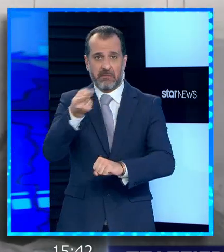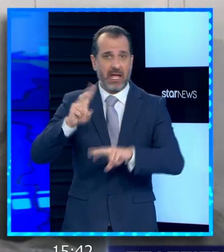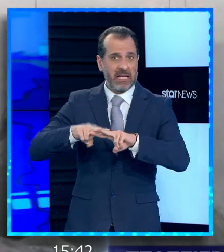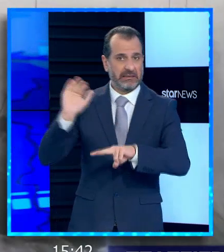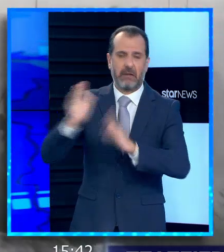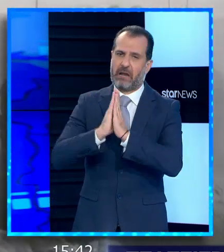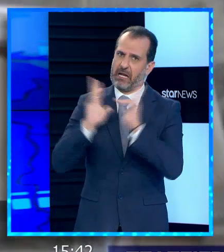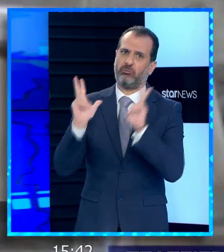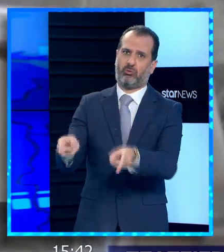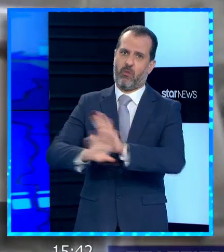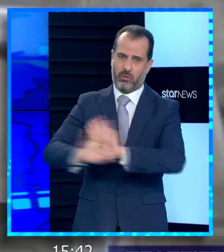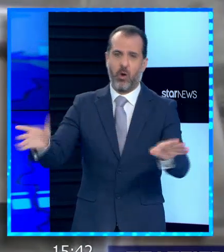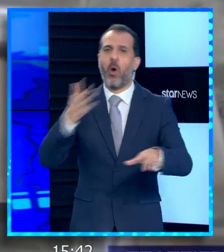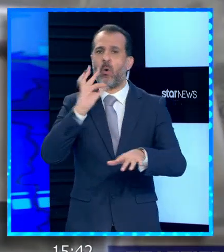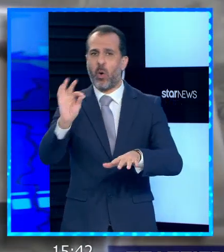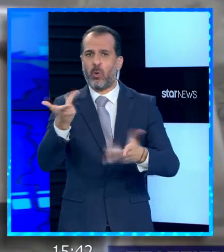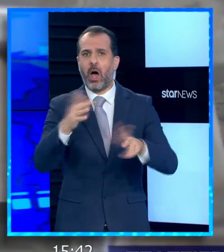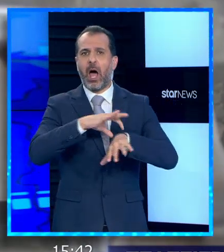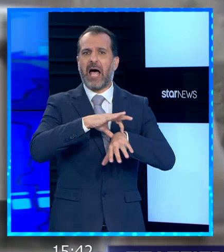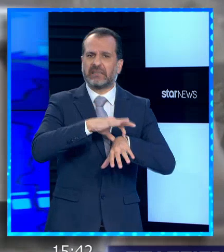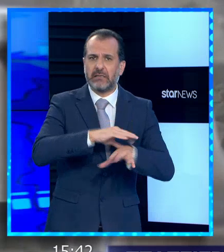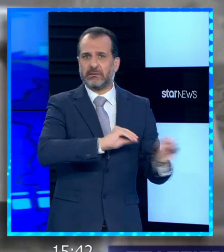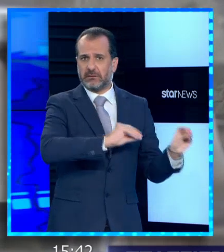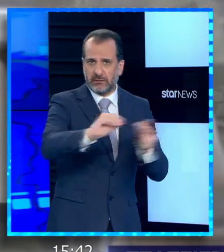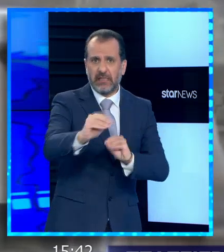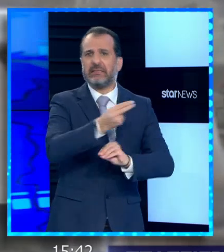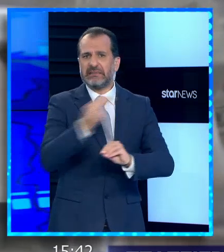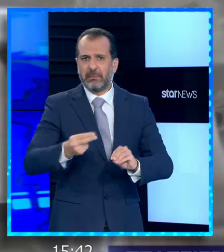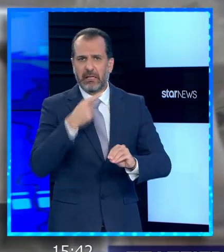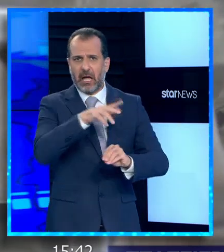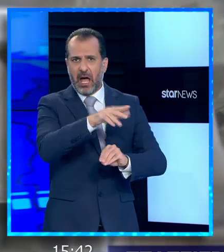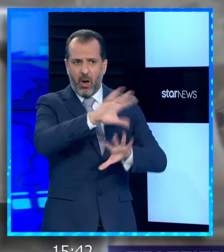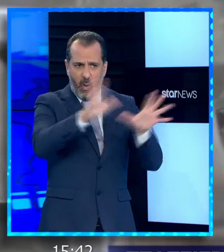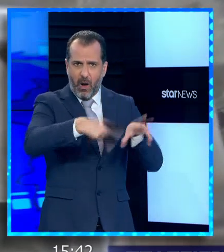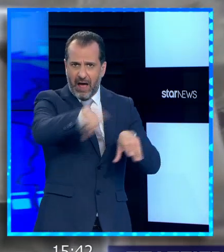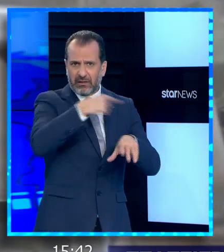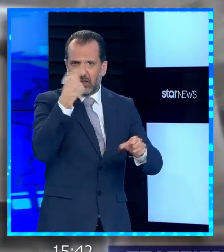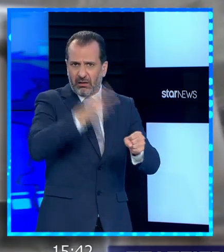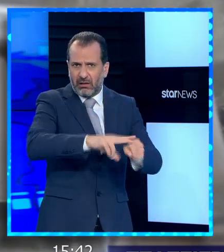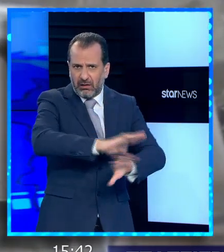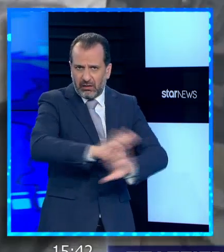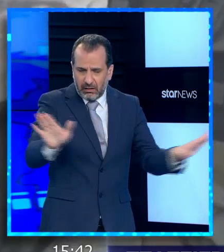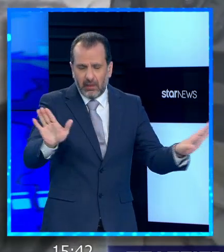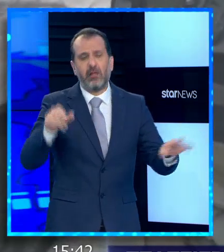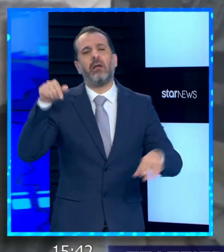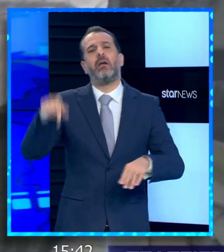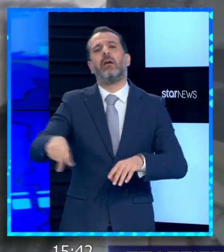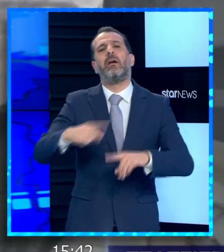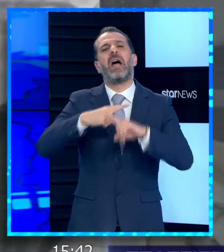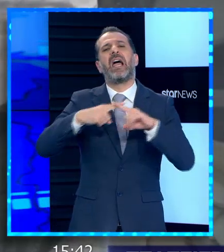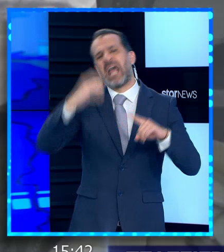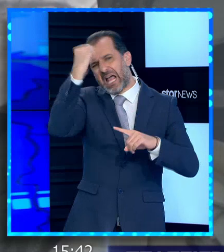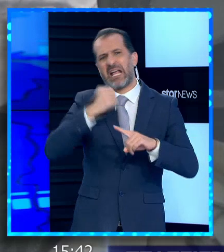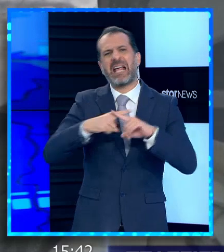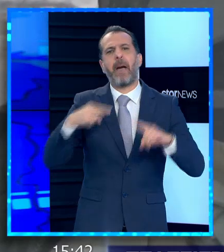τελεσίγραφο, επισημένοντας ότι η μεταφορά ασθενών ισοδυναμεί με θανατική καταδίκη. Η Χαμάς καλεί τους κατοίκους να αγνοήσουν το τελεσίγραφο,